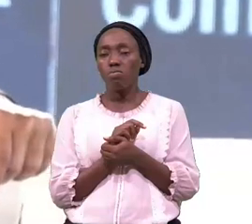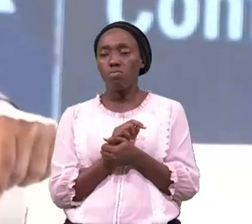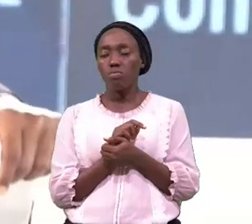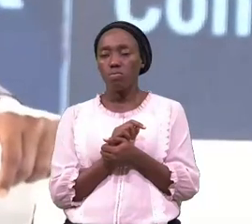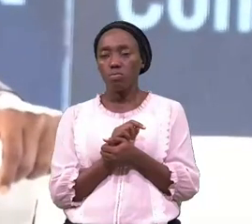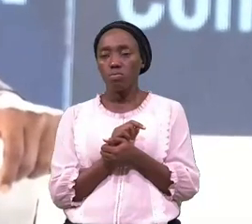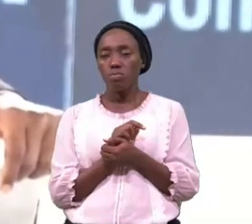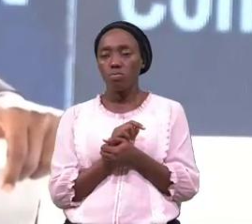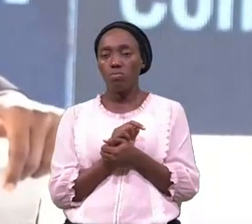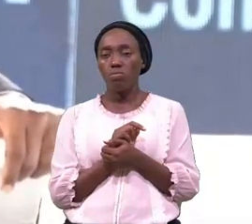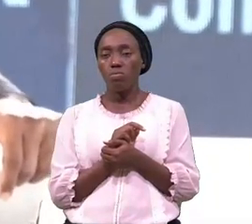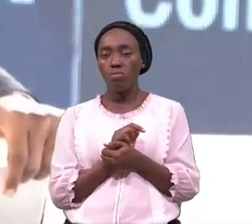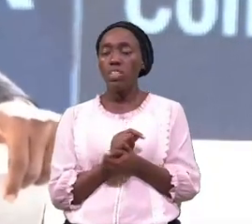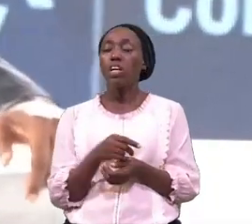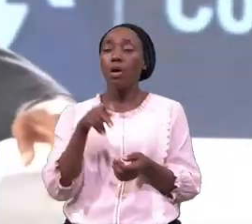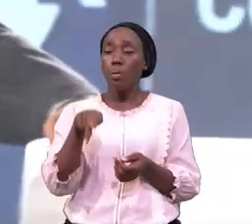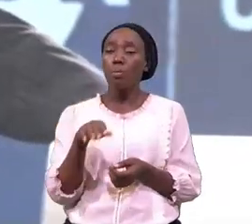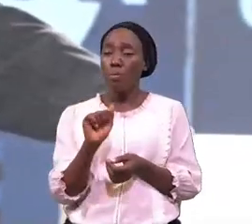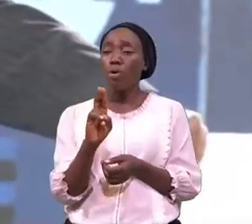sont disposés, qui sont prêts.